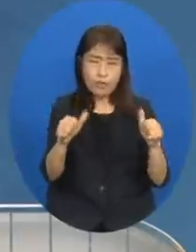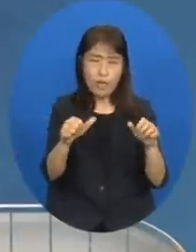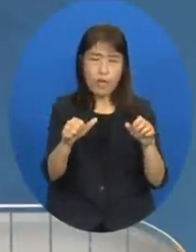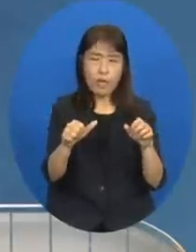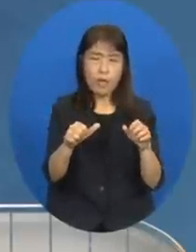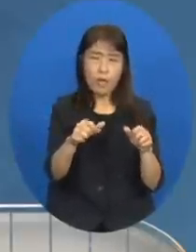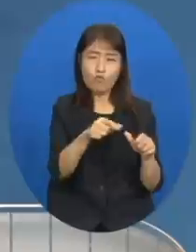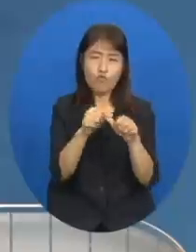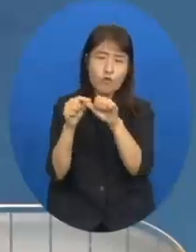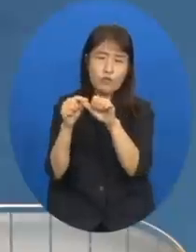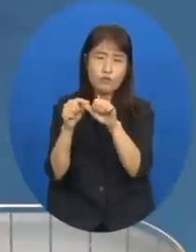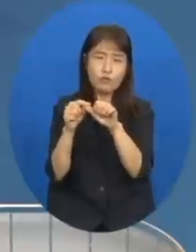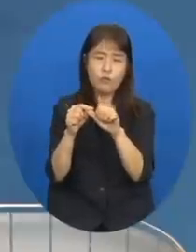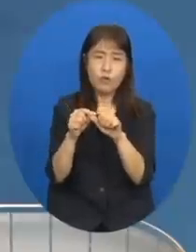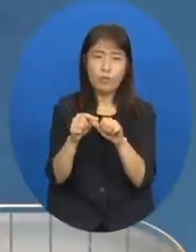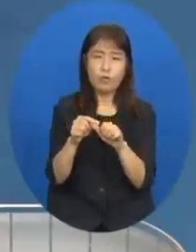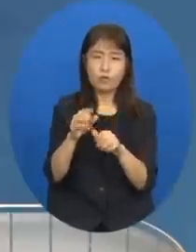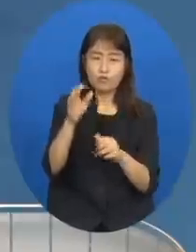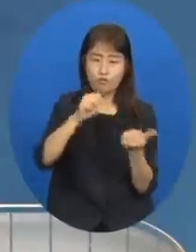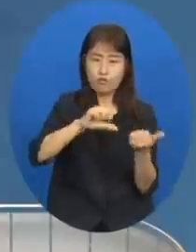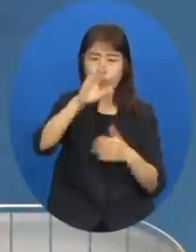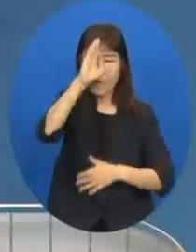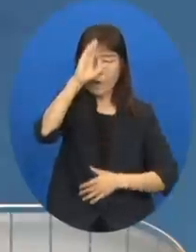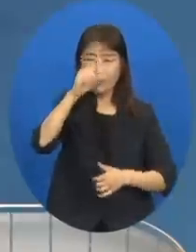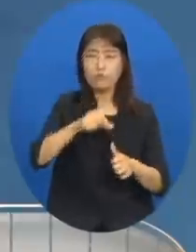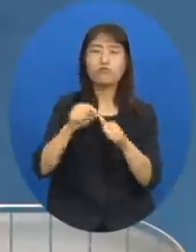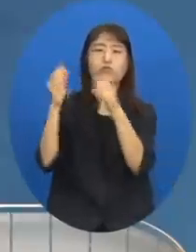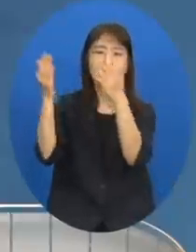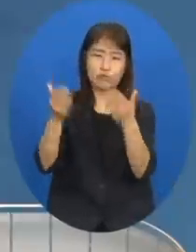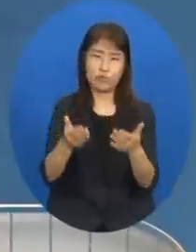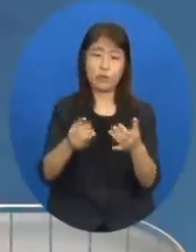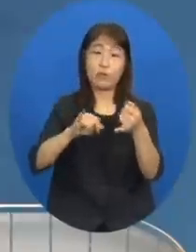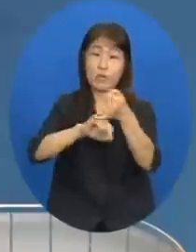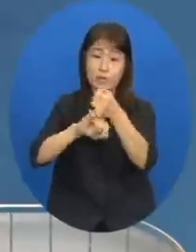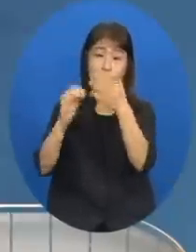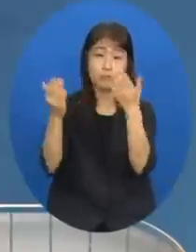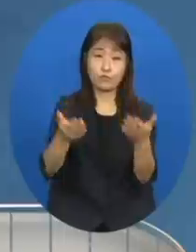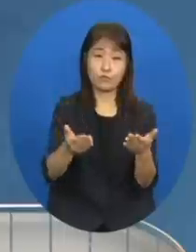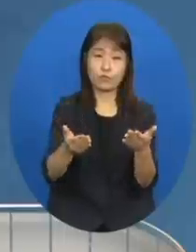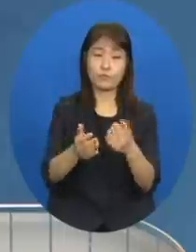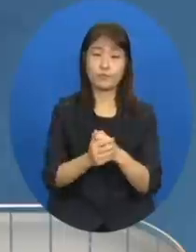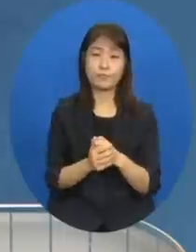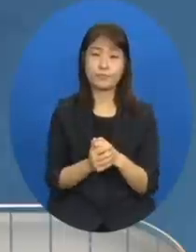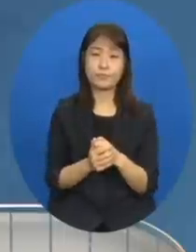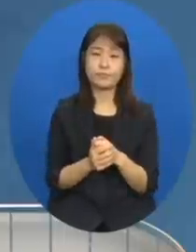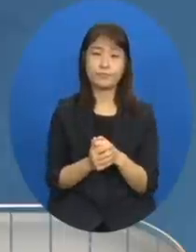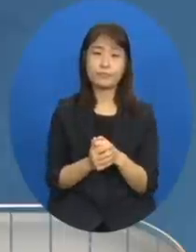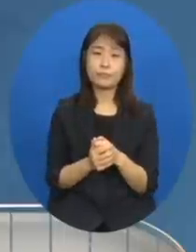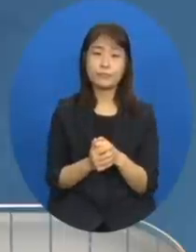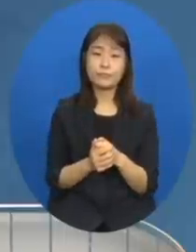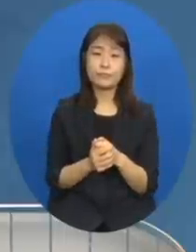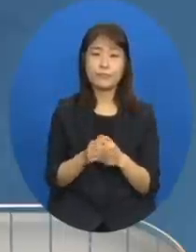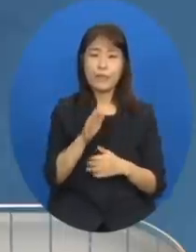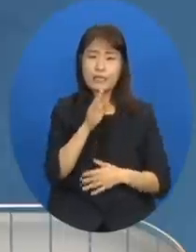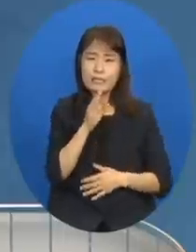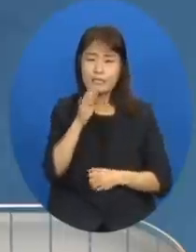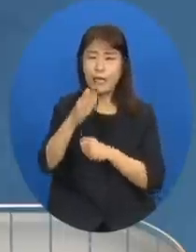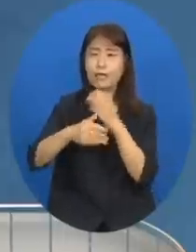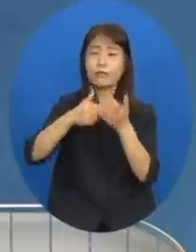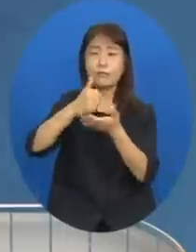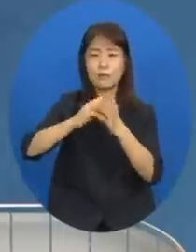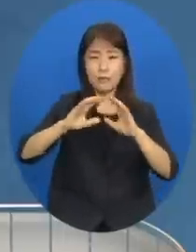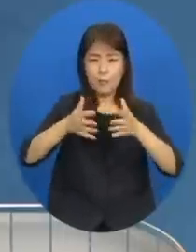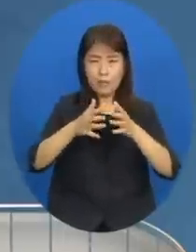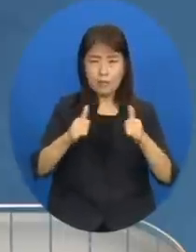죽을 병에서 건져 주실 것이라 그렇게 약속했습니다 정말 하나님의 백성이 누리는